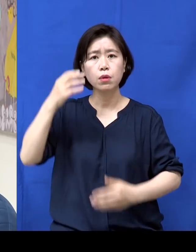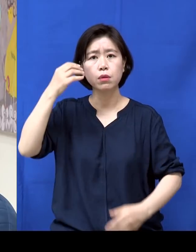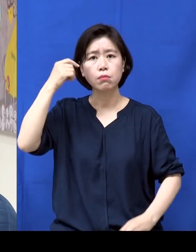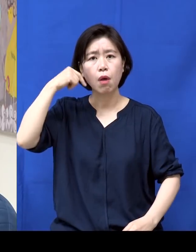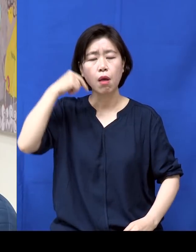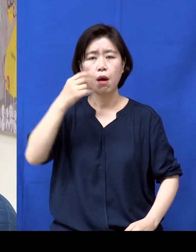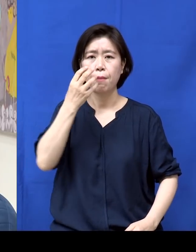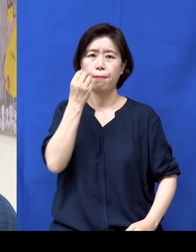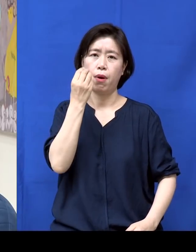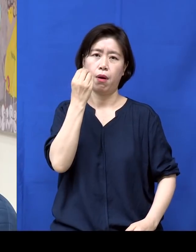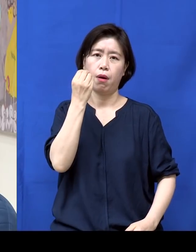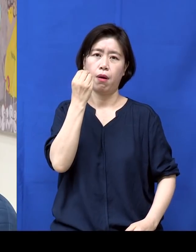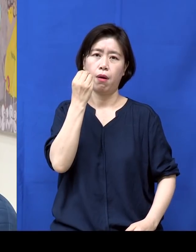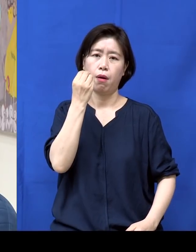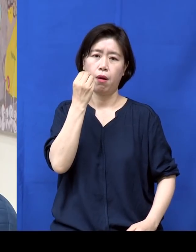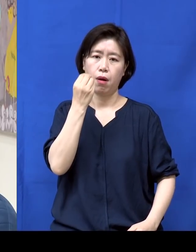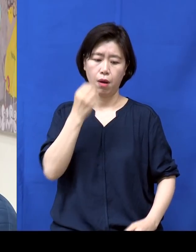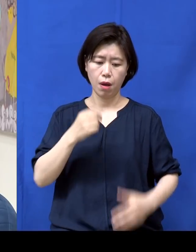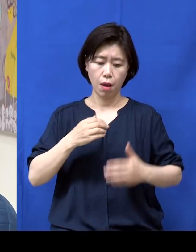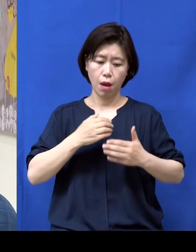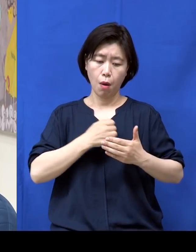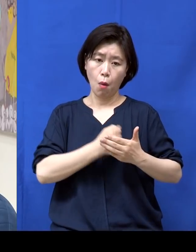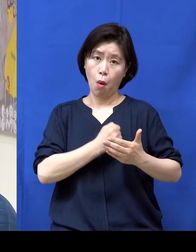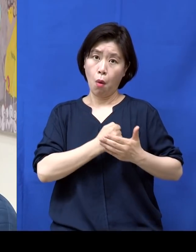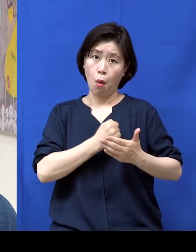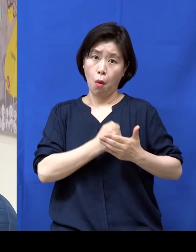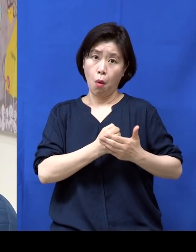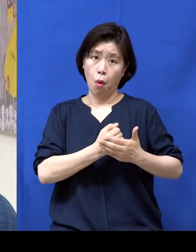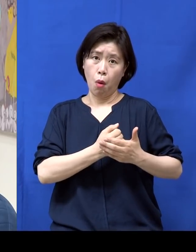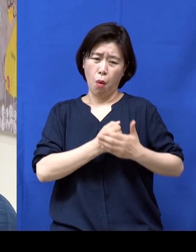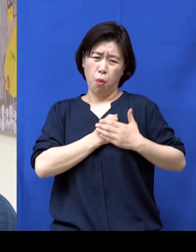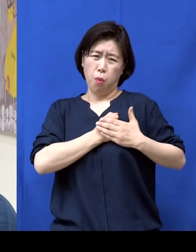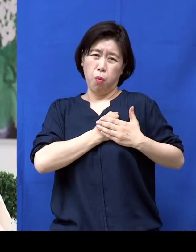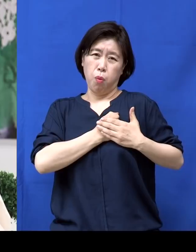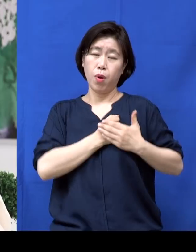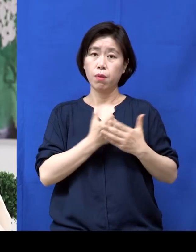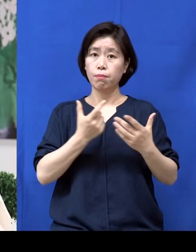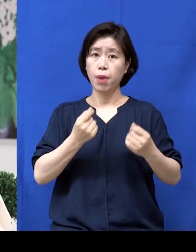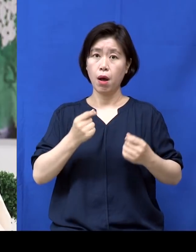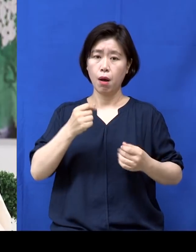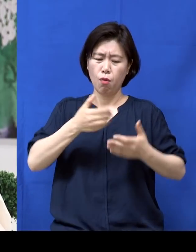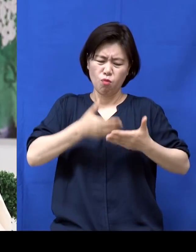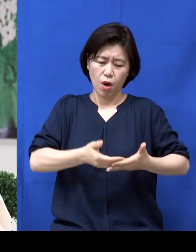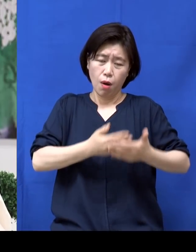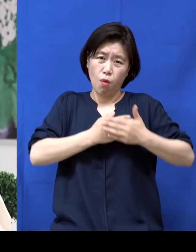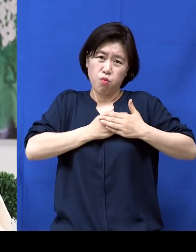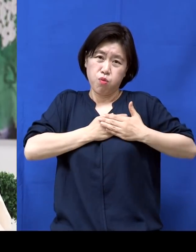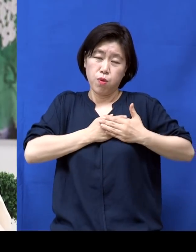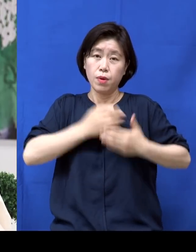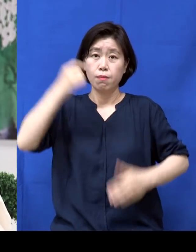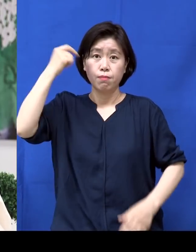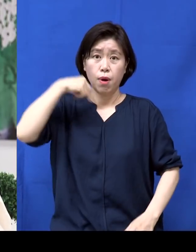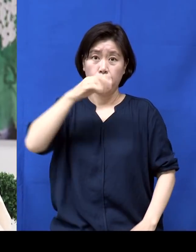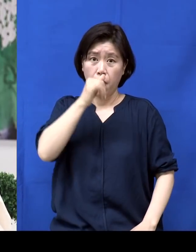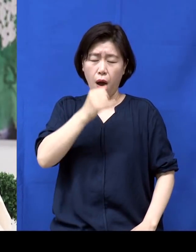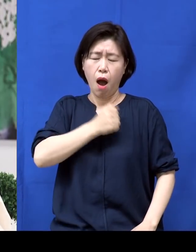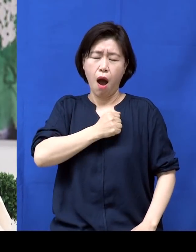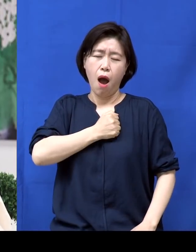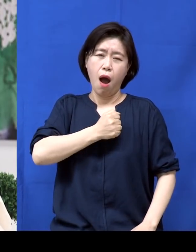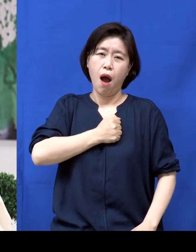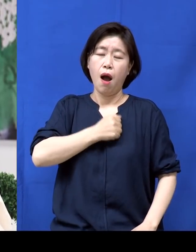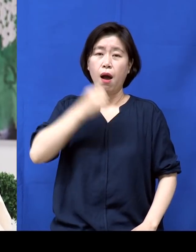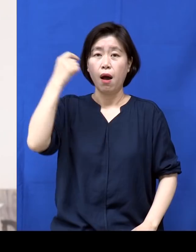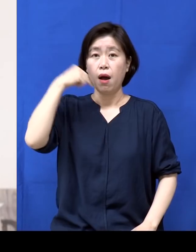거예요. 예. 이게 가슴 위에 막 엄청 무거운 사람이 코끼리가 여기 올라타고 있는 것처럼 답답하고요. 예.